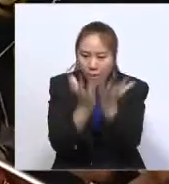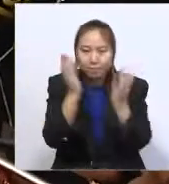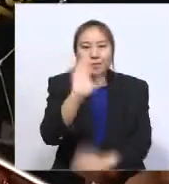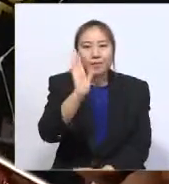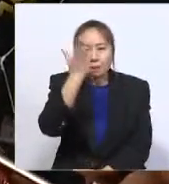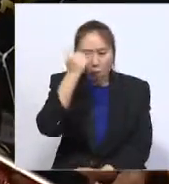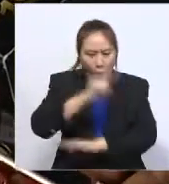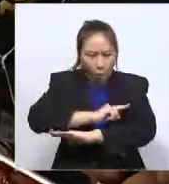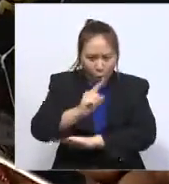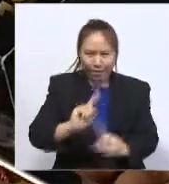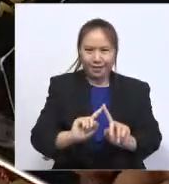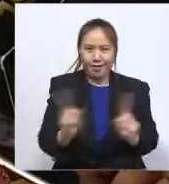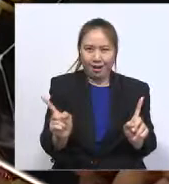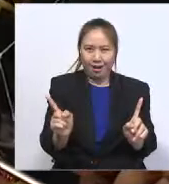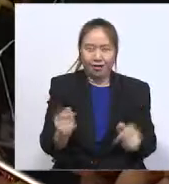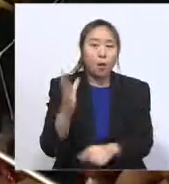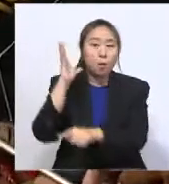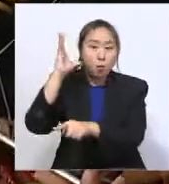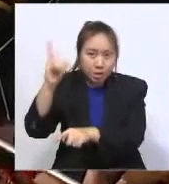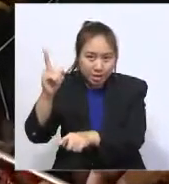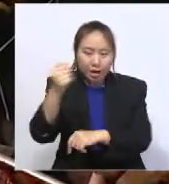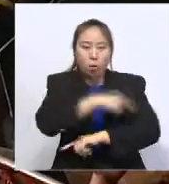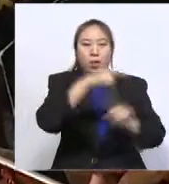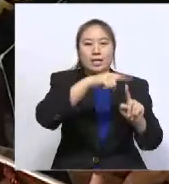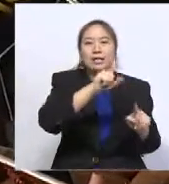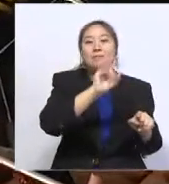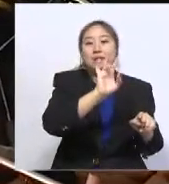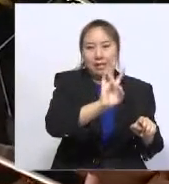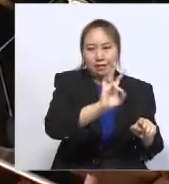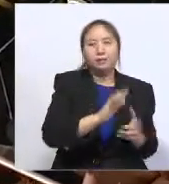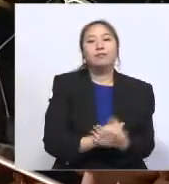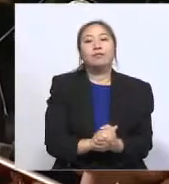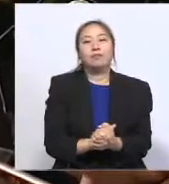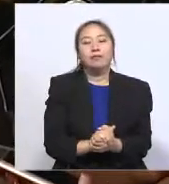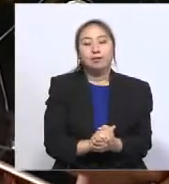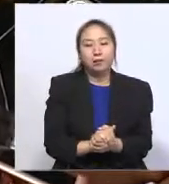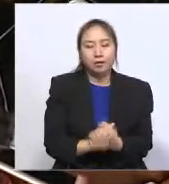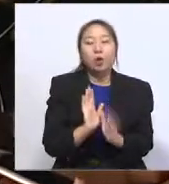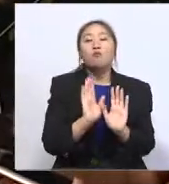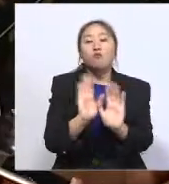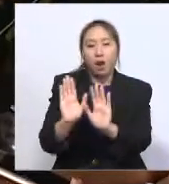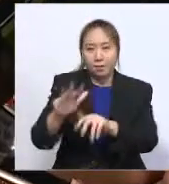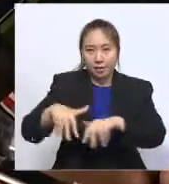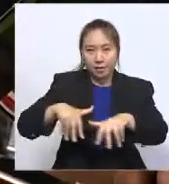เป็นคนละวันกันค่ะก็เป็นวันพรุ่งนี้กับวันที่27พฤษภาคมก็คุณพี่น้องประ